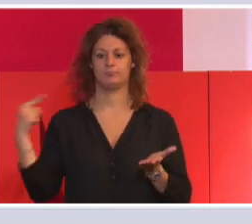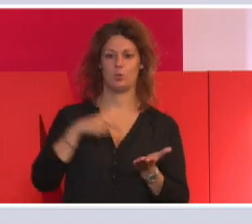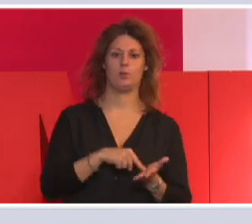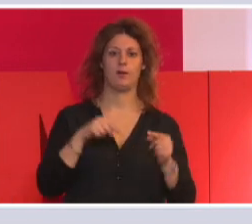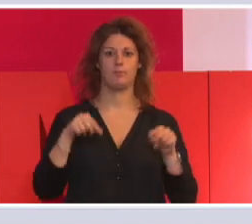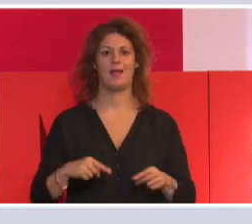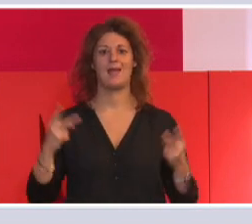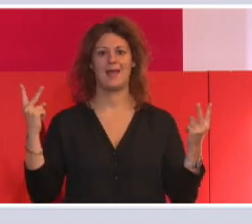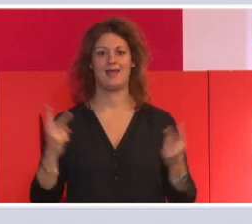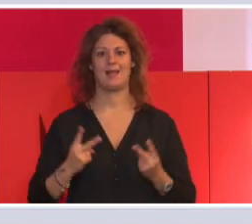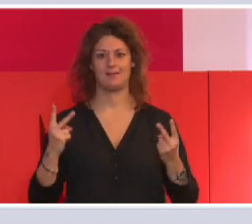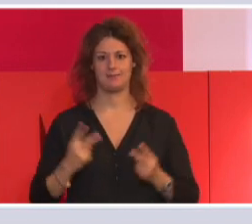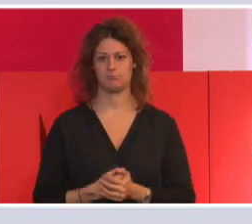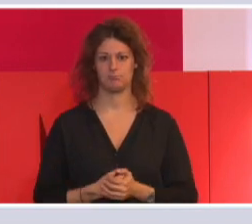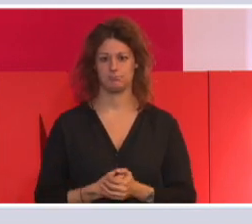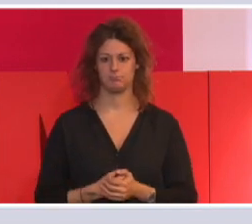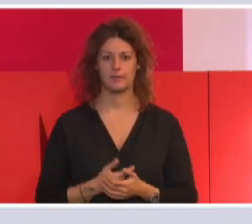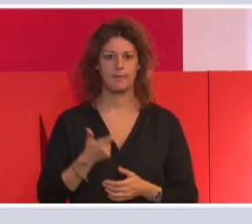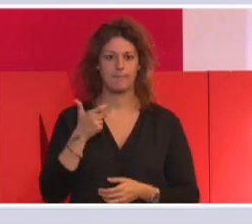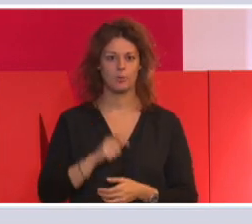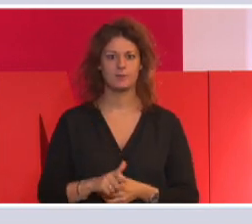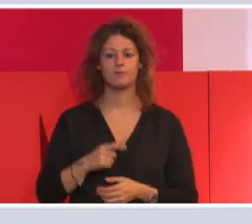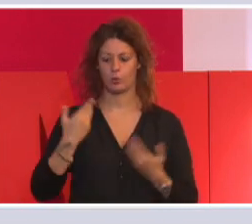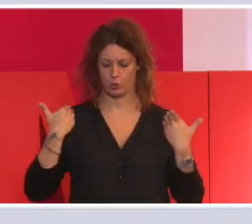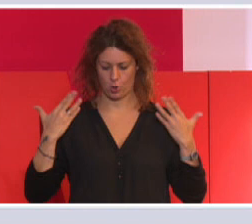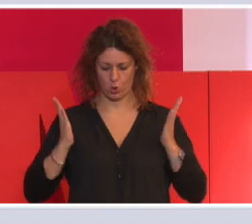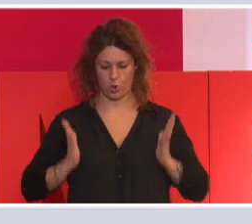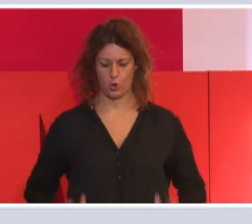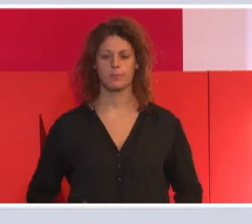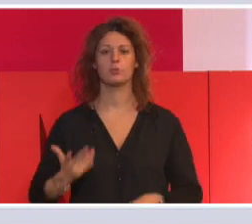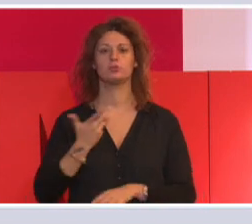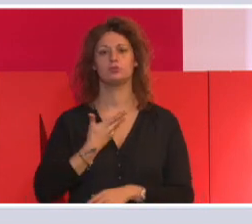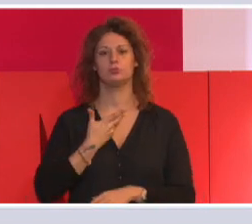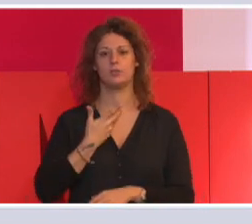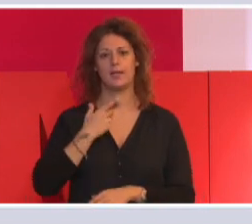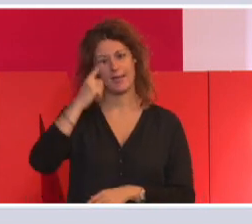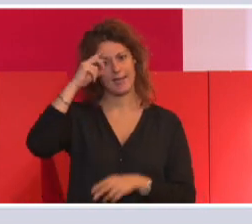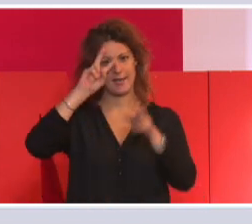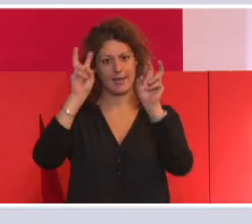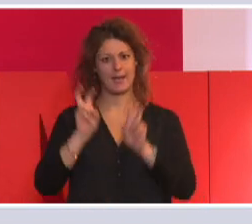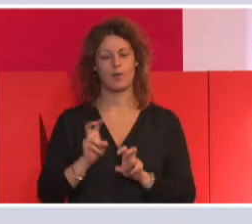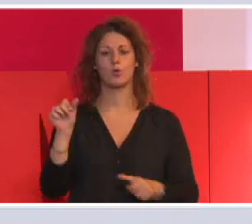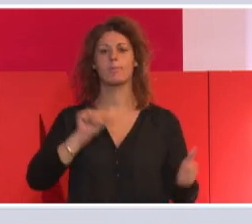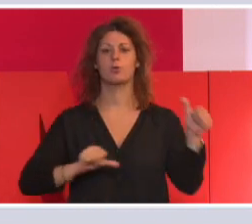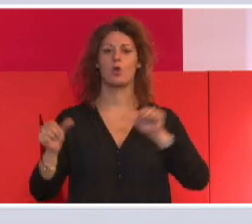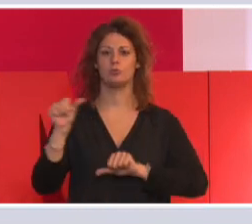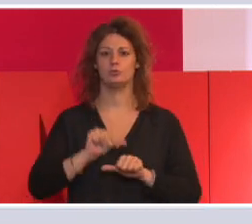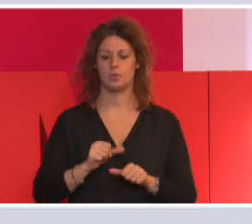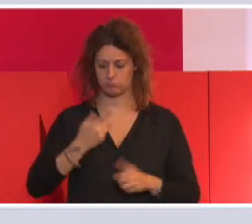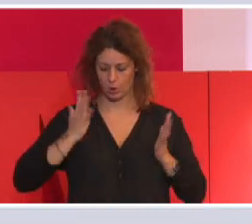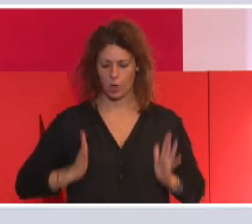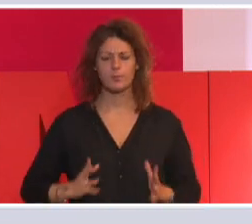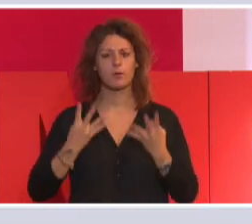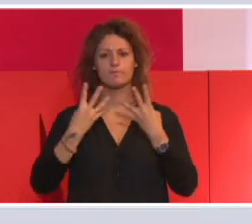che è la nostra neurobiologia come effettivamente funzioniamo senza in nessun modo avere la pretesa come dire di